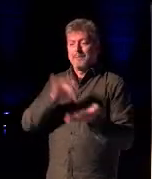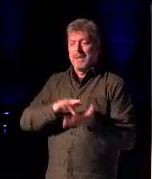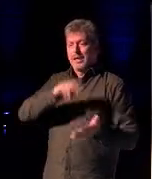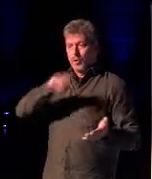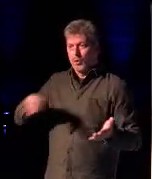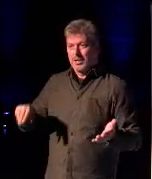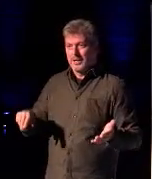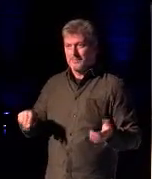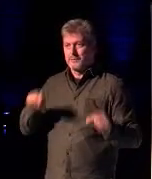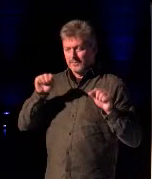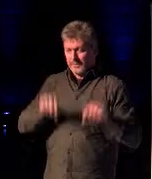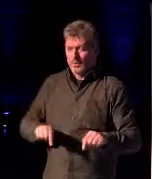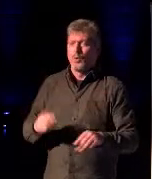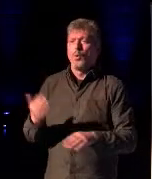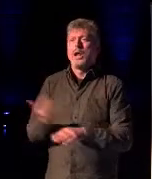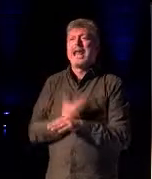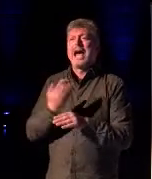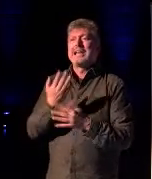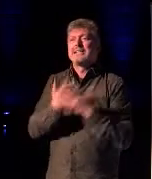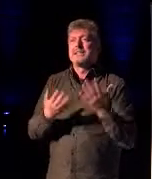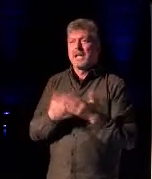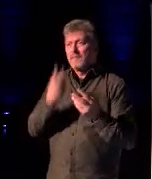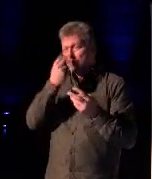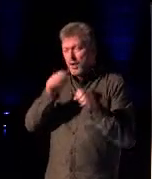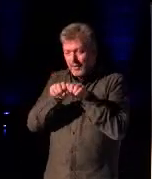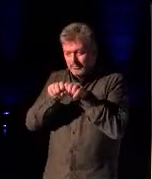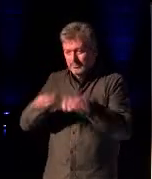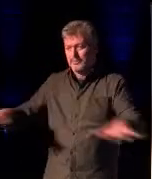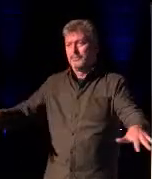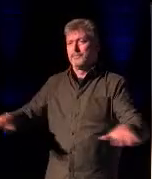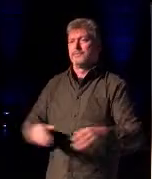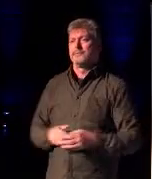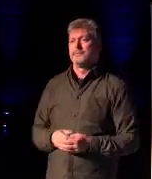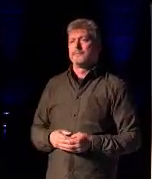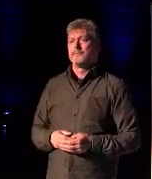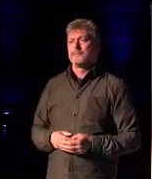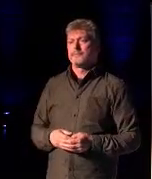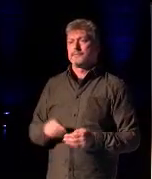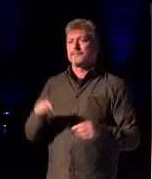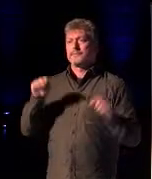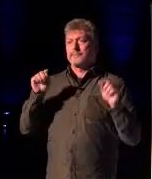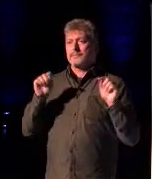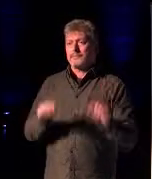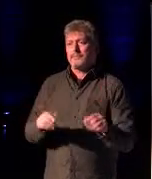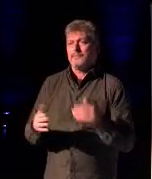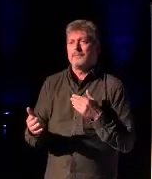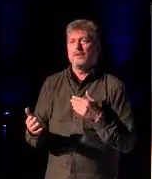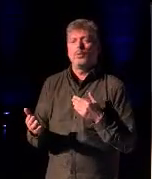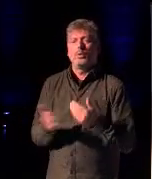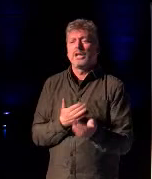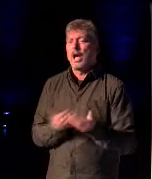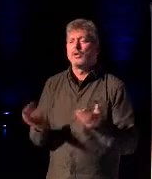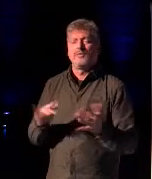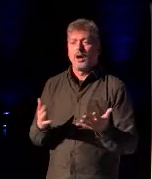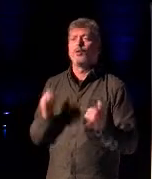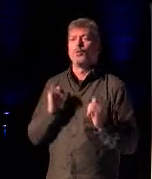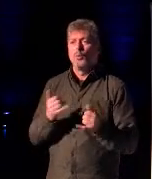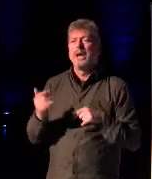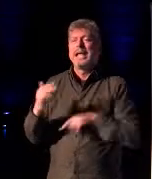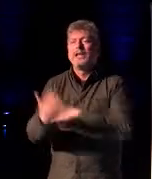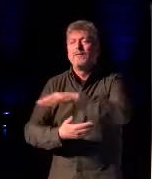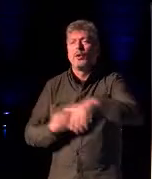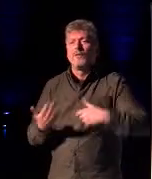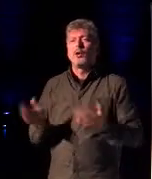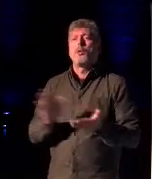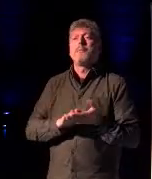nå læringsnettverket har prøvd å skal utbre. Og det handler jo om involvering og